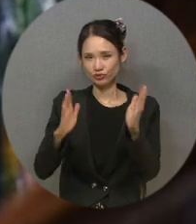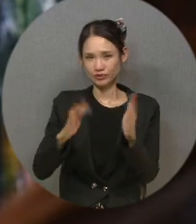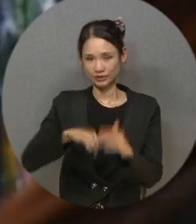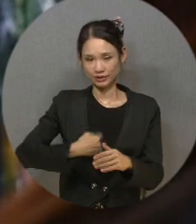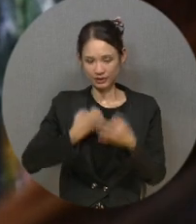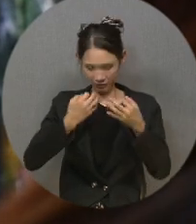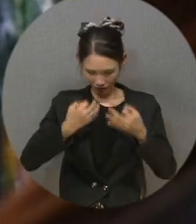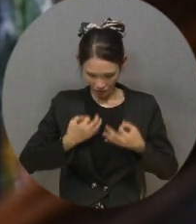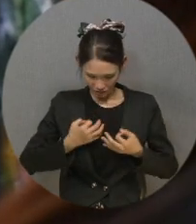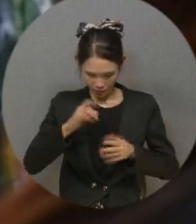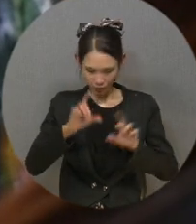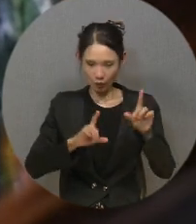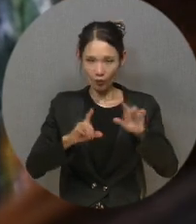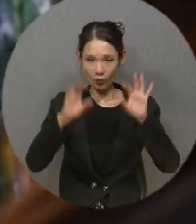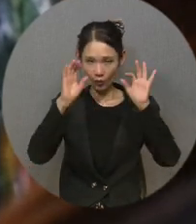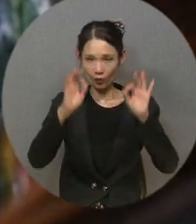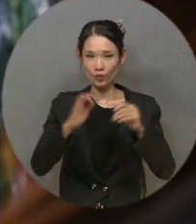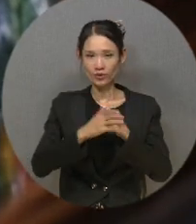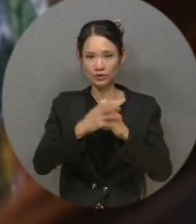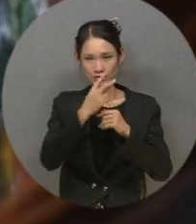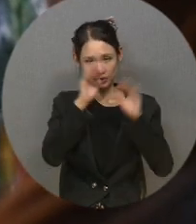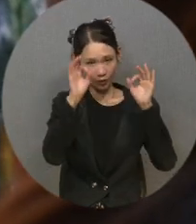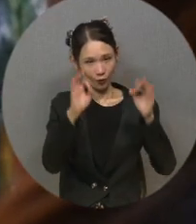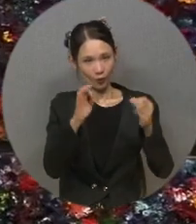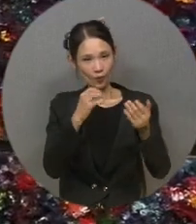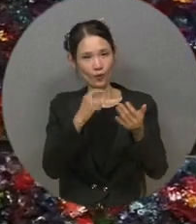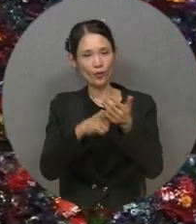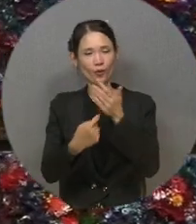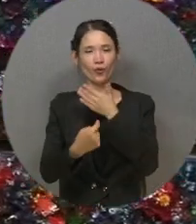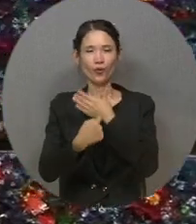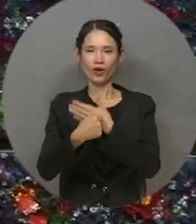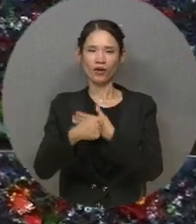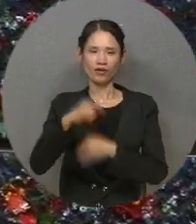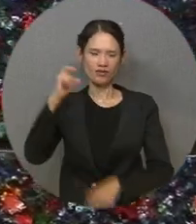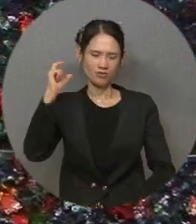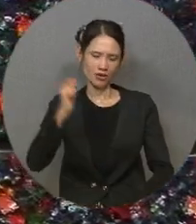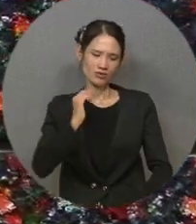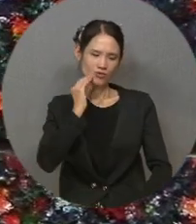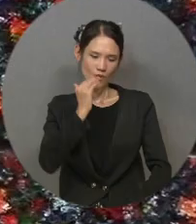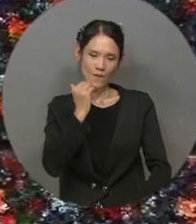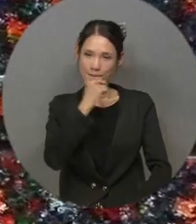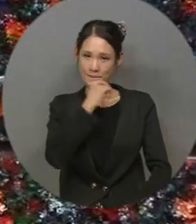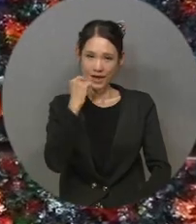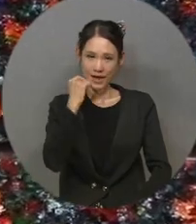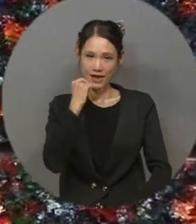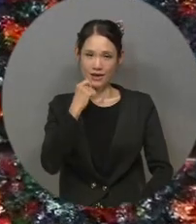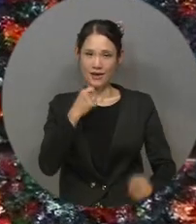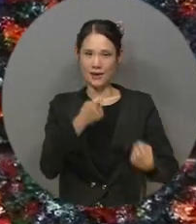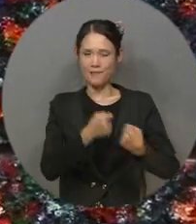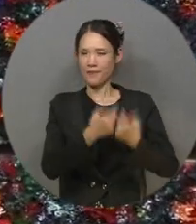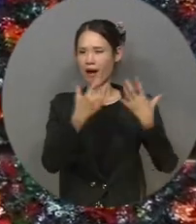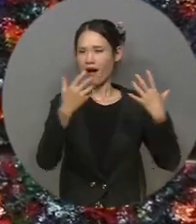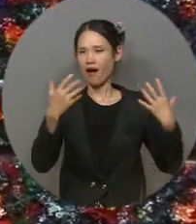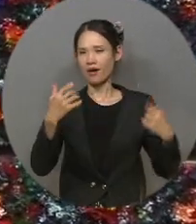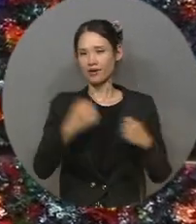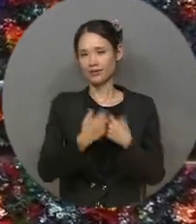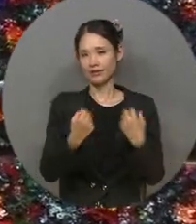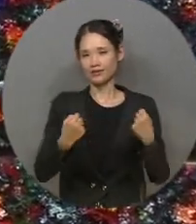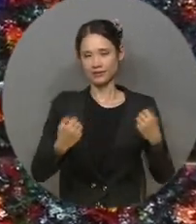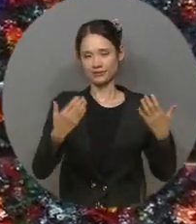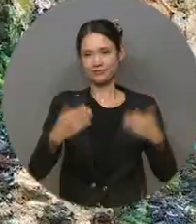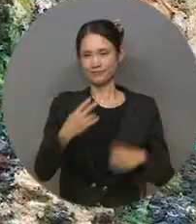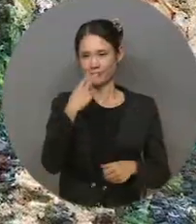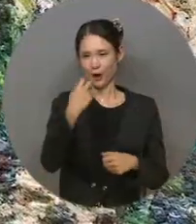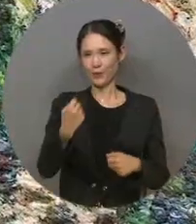자신의 내면의 것들을 시각화하고 외화해 강렬한 초록과 빨강이 부딪혀내는 에너지와